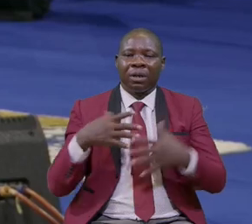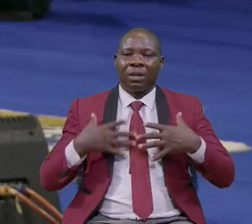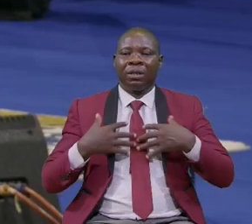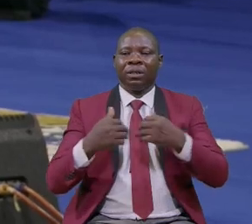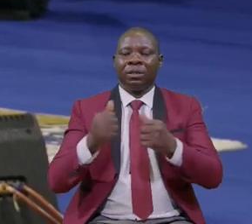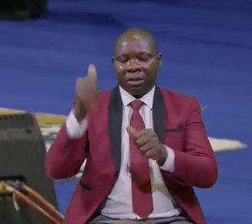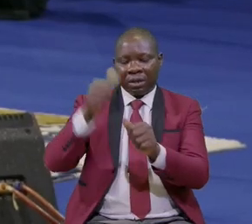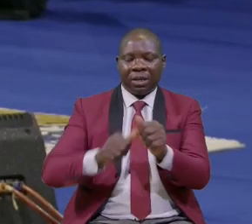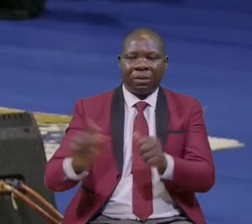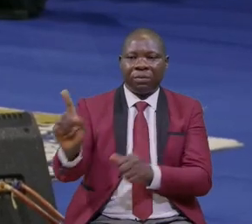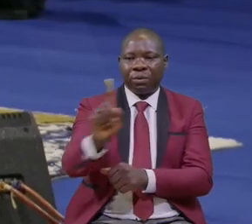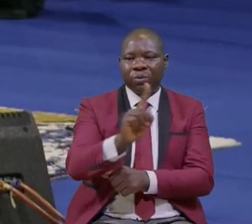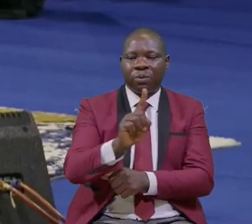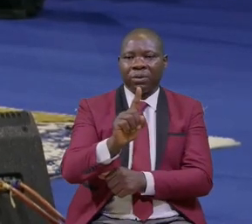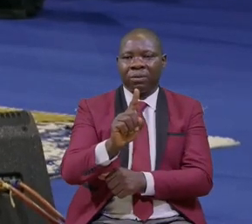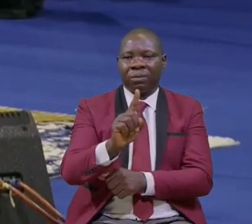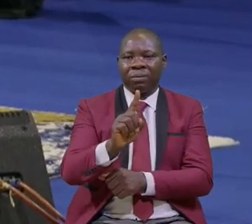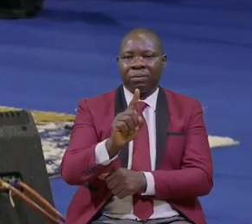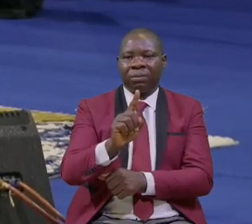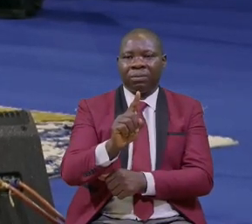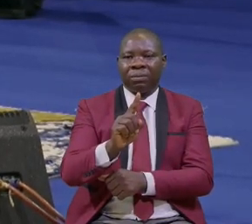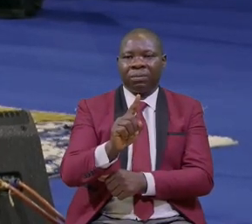Ils étaient tous guéris.